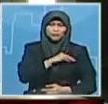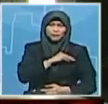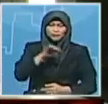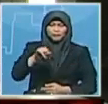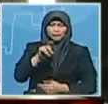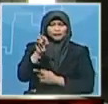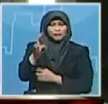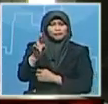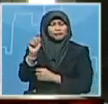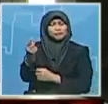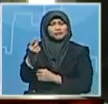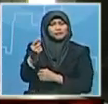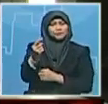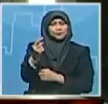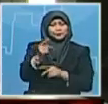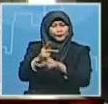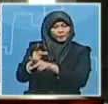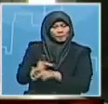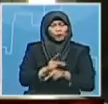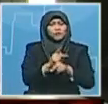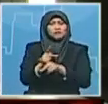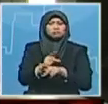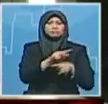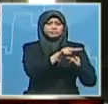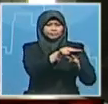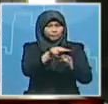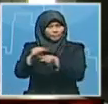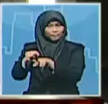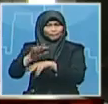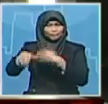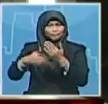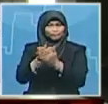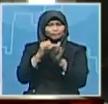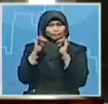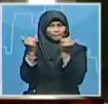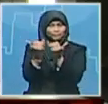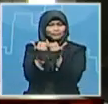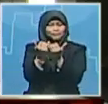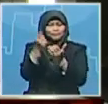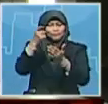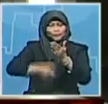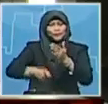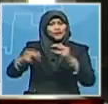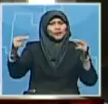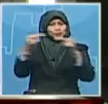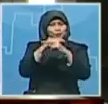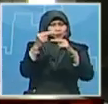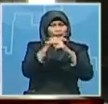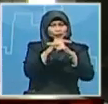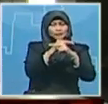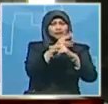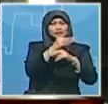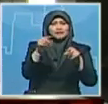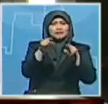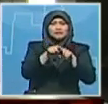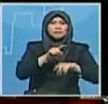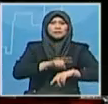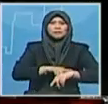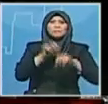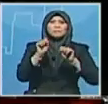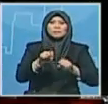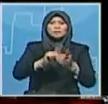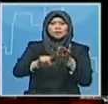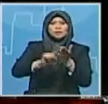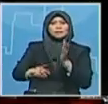regulator yang akan mengawal selia semua syarikat konsesi dan tol highway ini. Dan pada masa yang sama hanya melihat